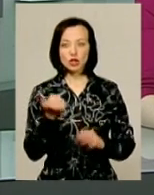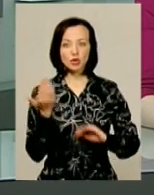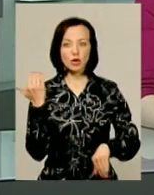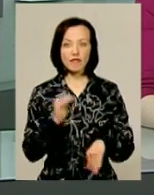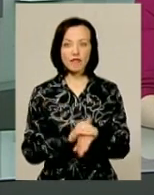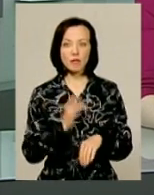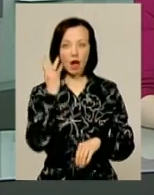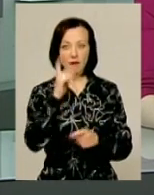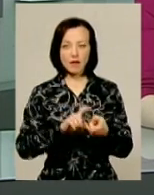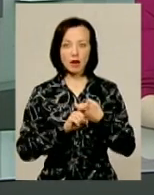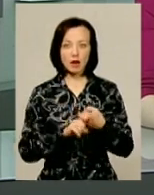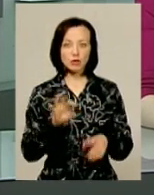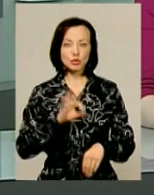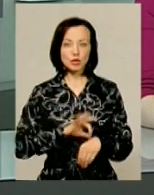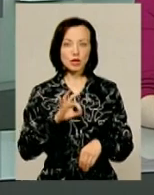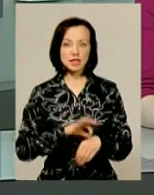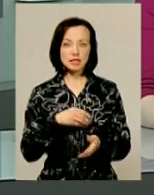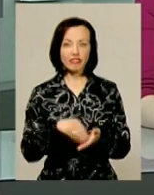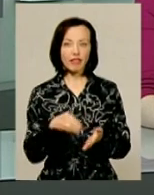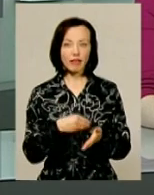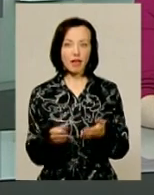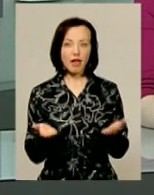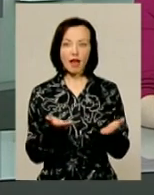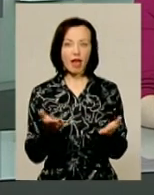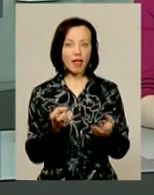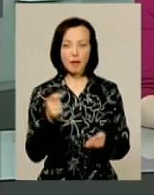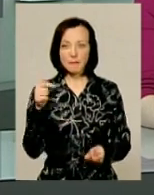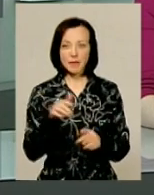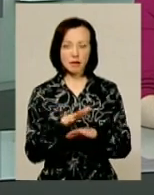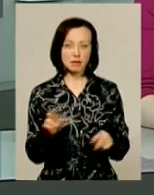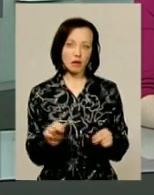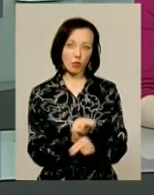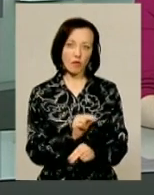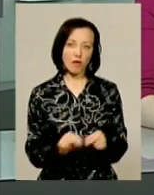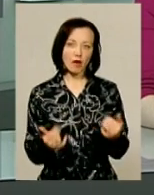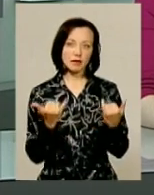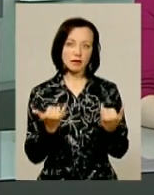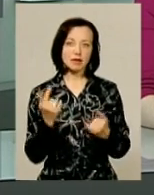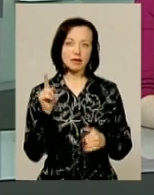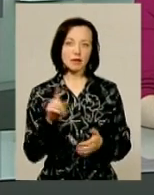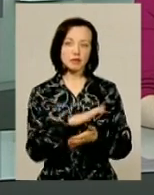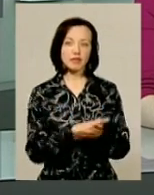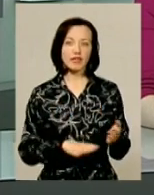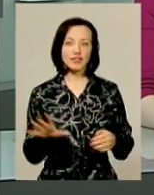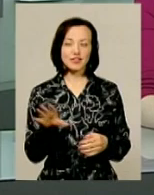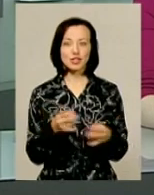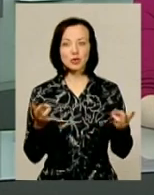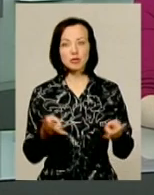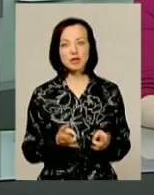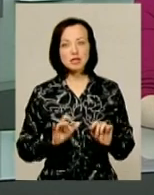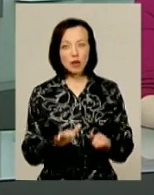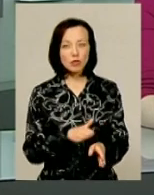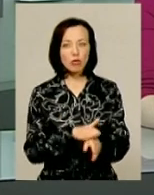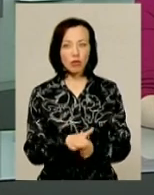виявили африканку – інфекційне захворювання свиней, яке не піддається лікуванню. Нині там тривають всі необхідні заходи для